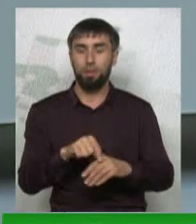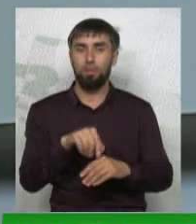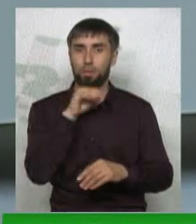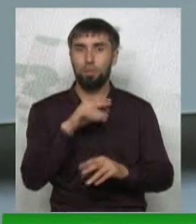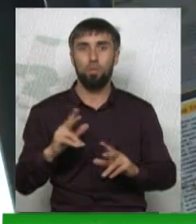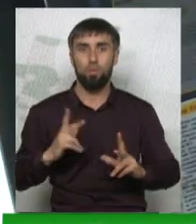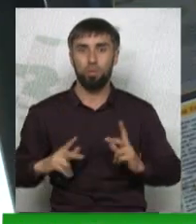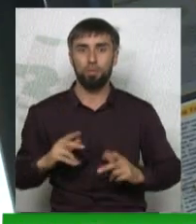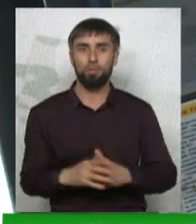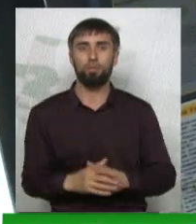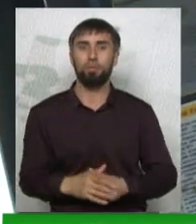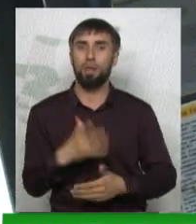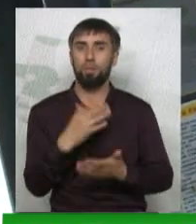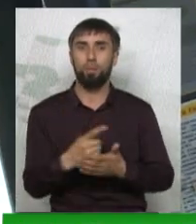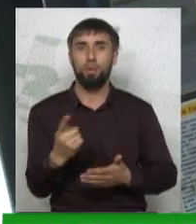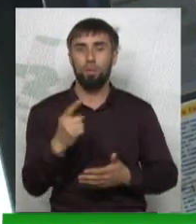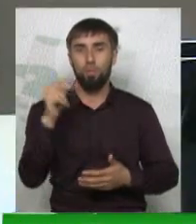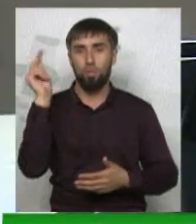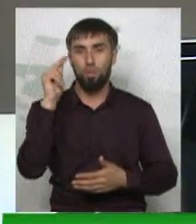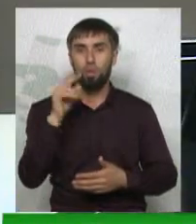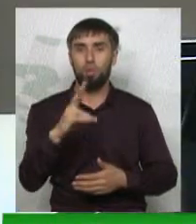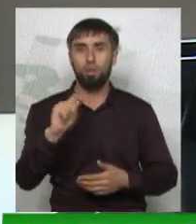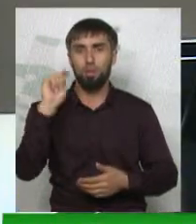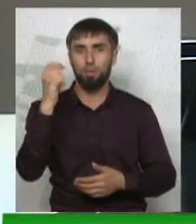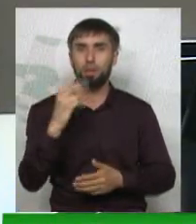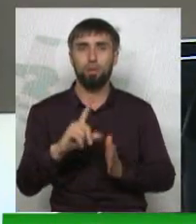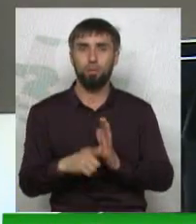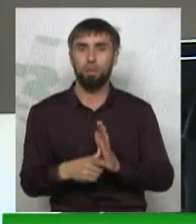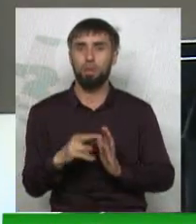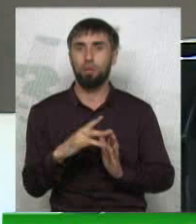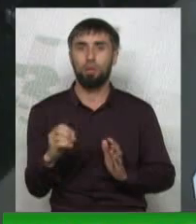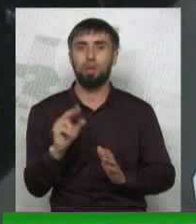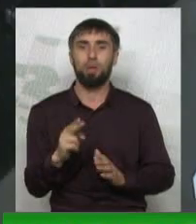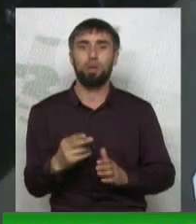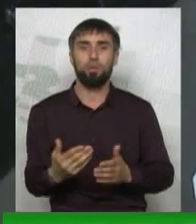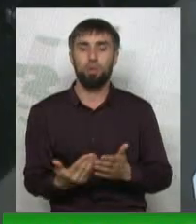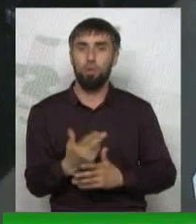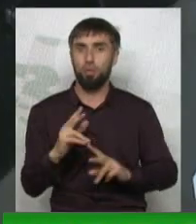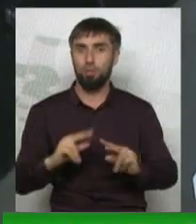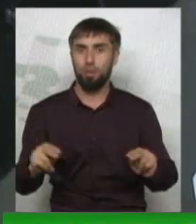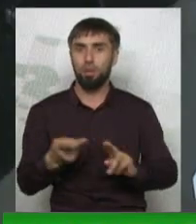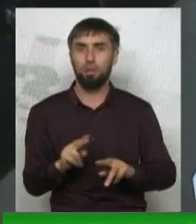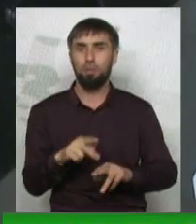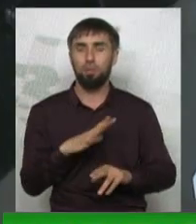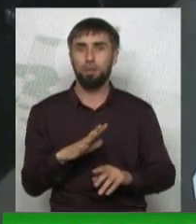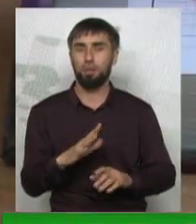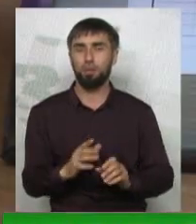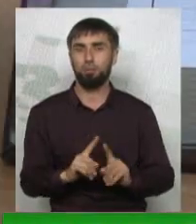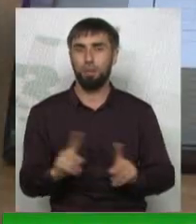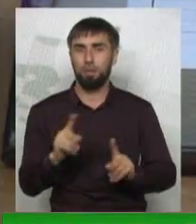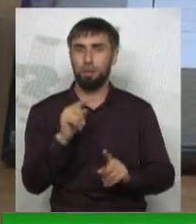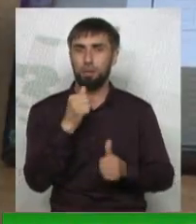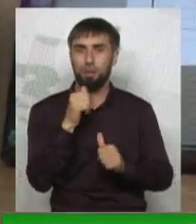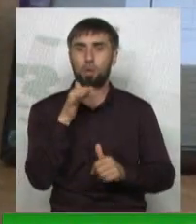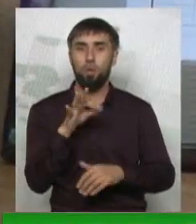профессию учителя. Свой первый урок Саудат Евлоева запомнила надолго. Для нее, как для нового педагога, это было неким испытанием, которое она